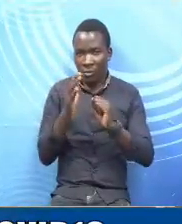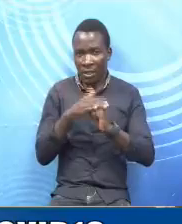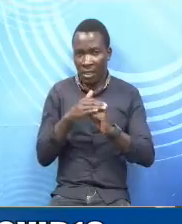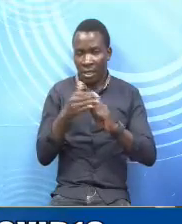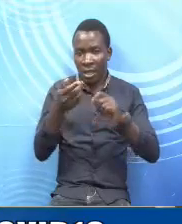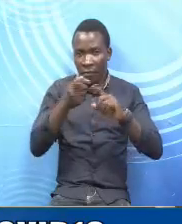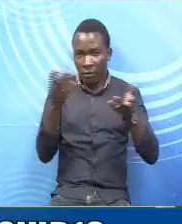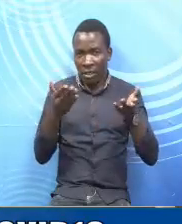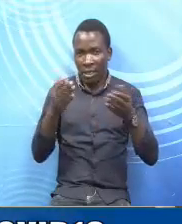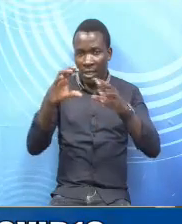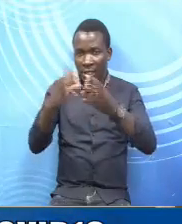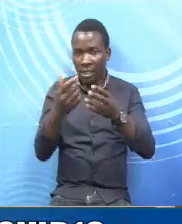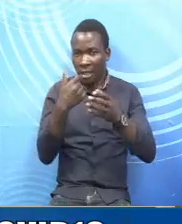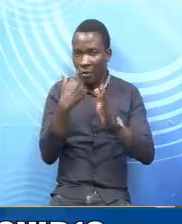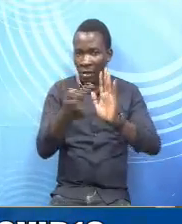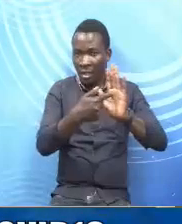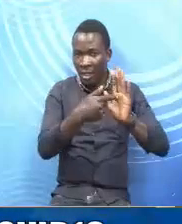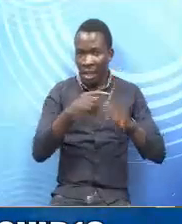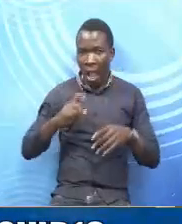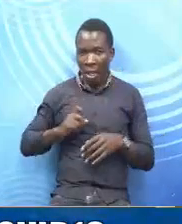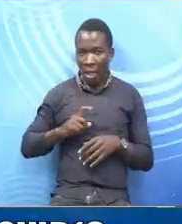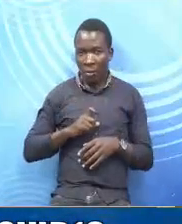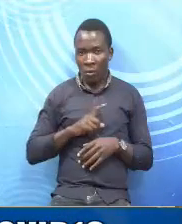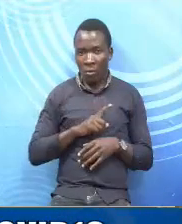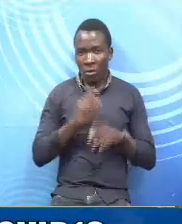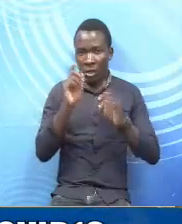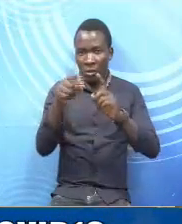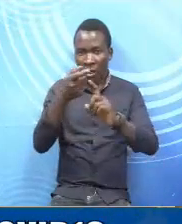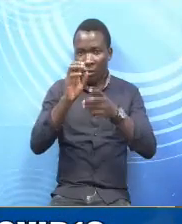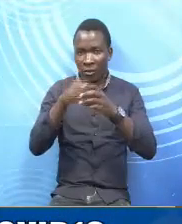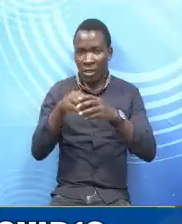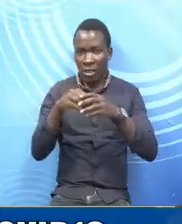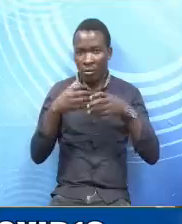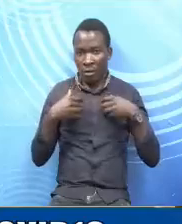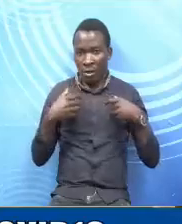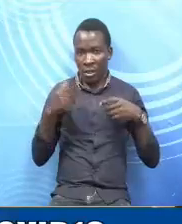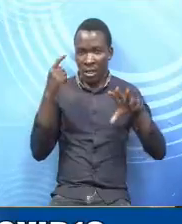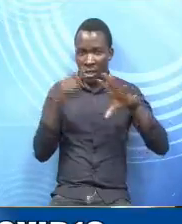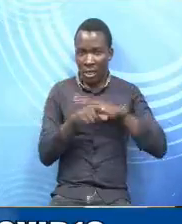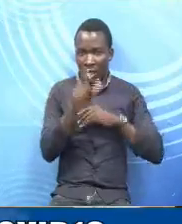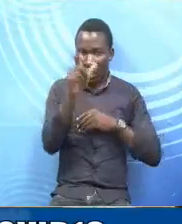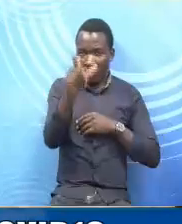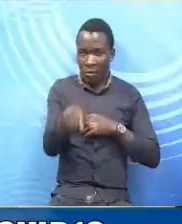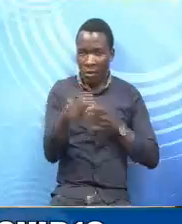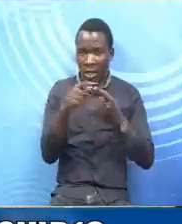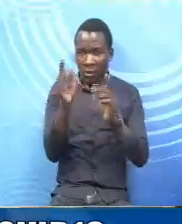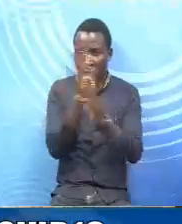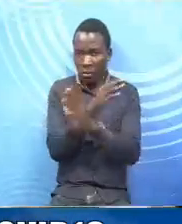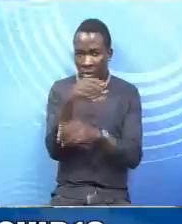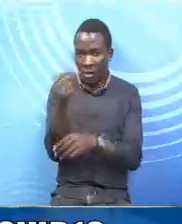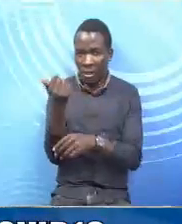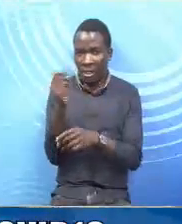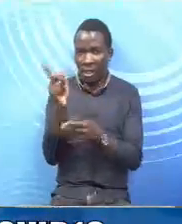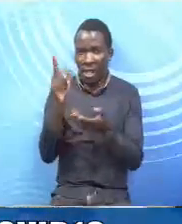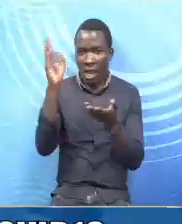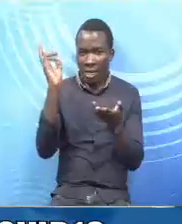tsinda ryavuze ko bigaragara ko aka gakoko gashobora kuba karavuye mu nyamaswa kakinjira mu muntu, gusa ku rundi ruhande ngo nta